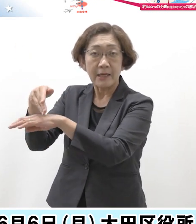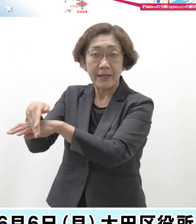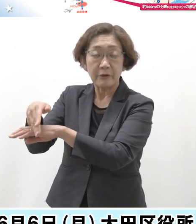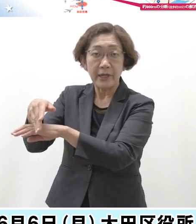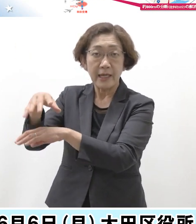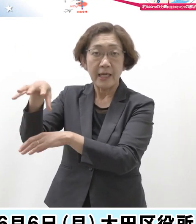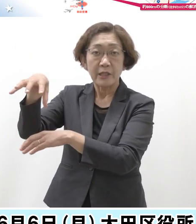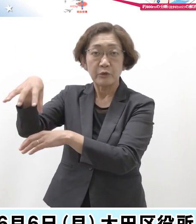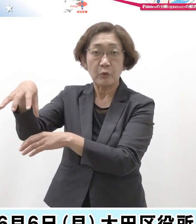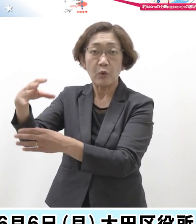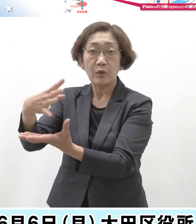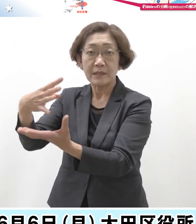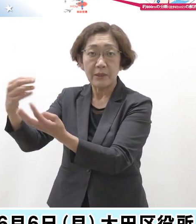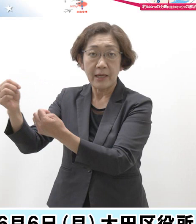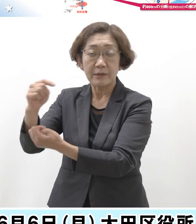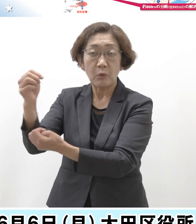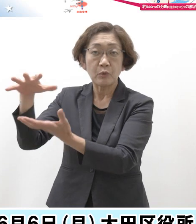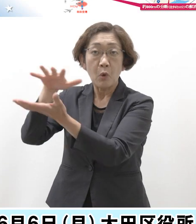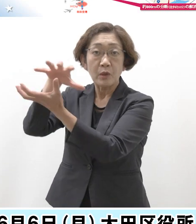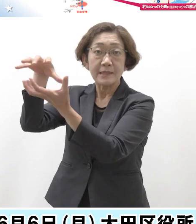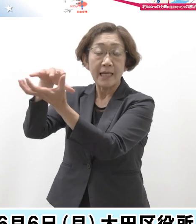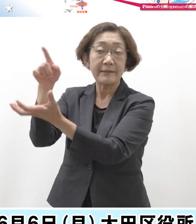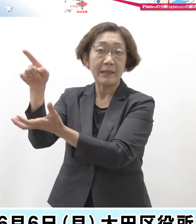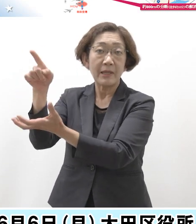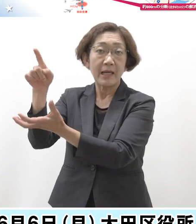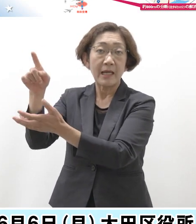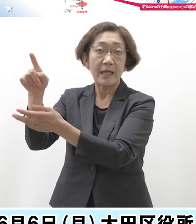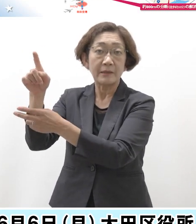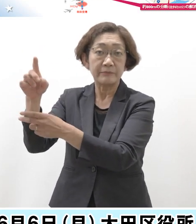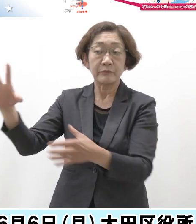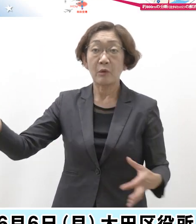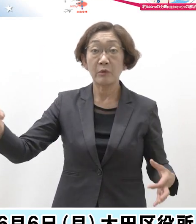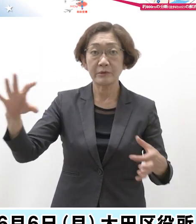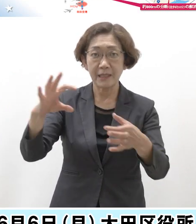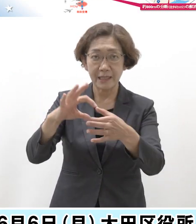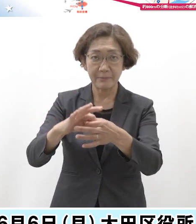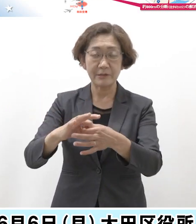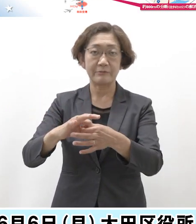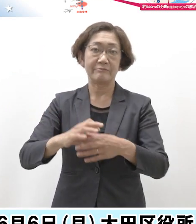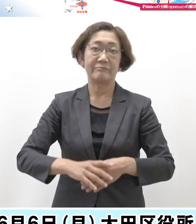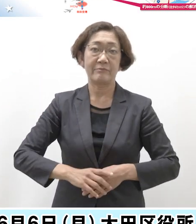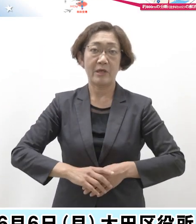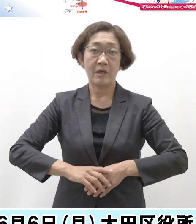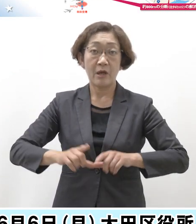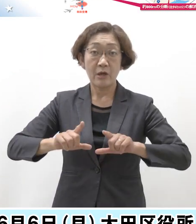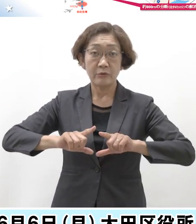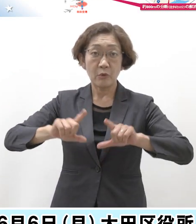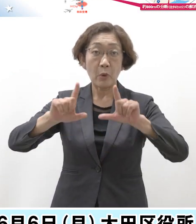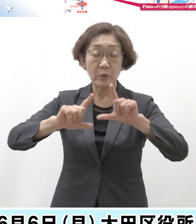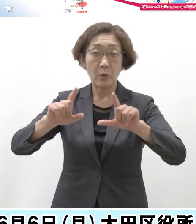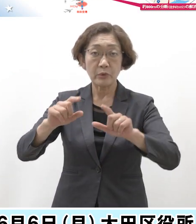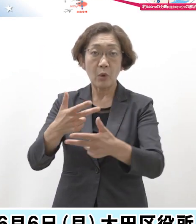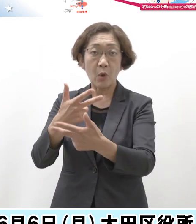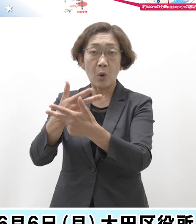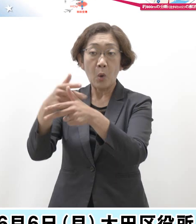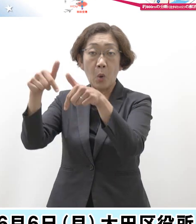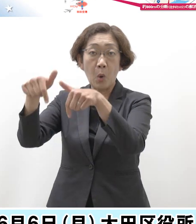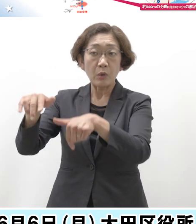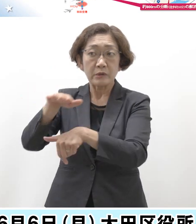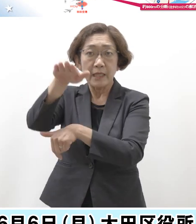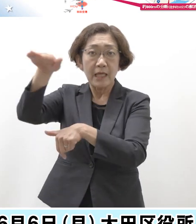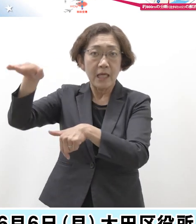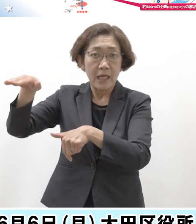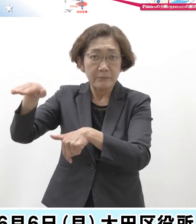光など埼玉方面ともつながり、東京圏北西部に新たな広域的